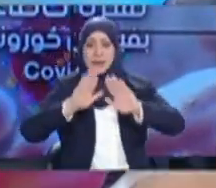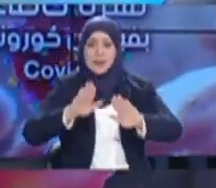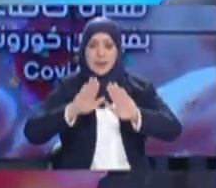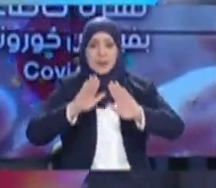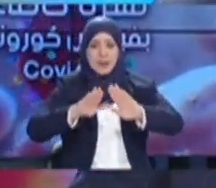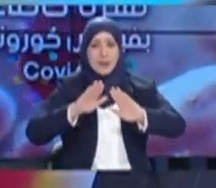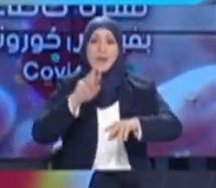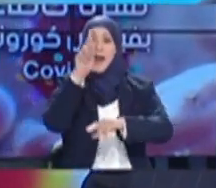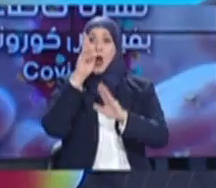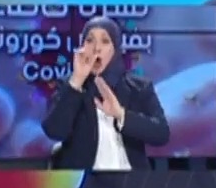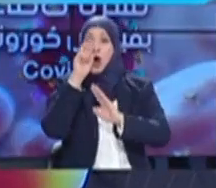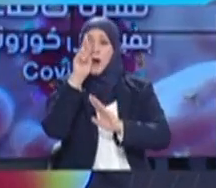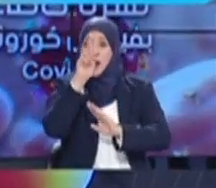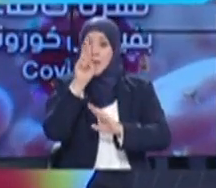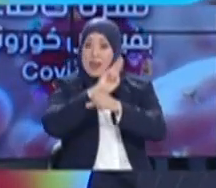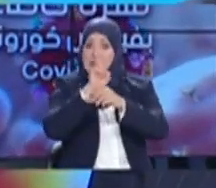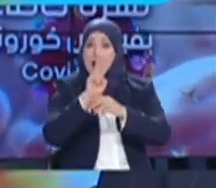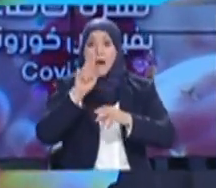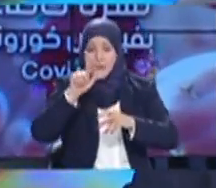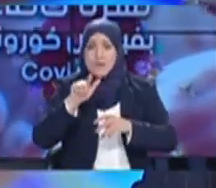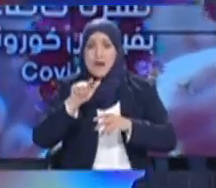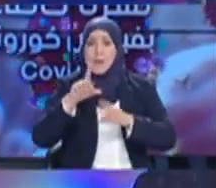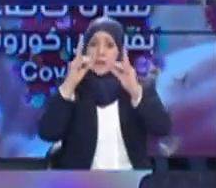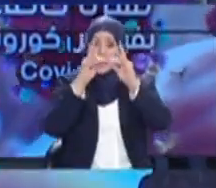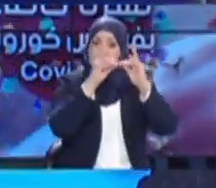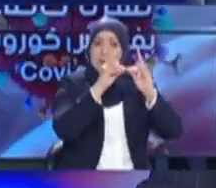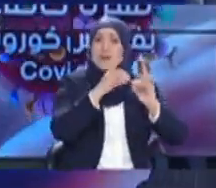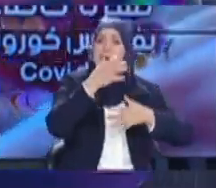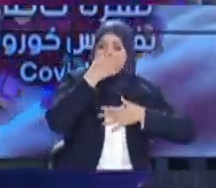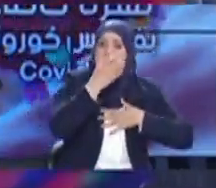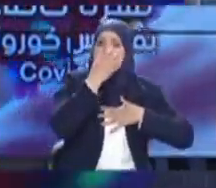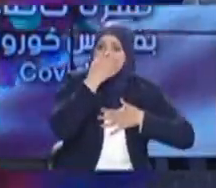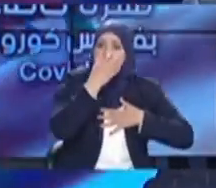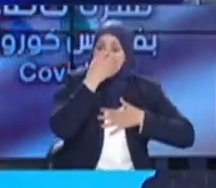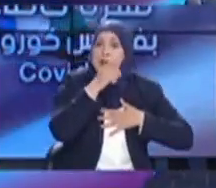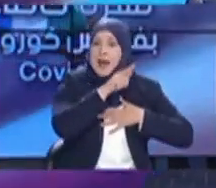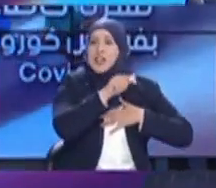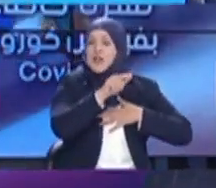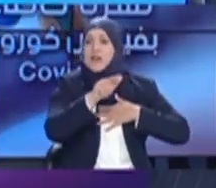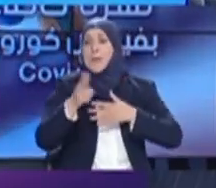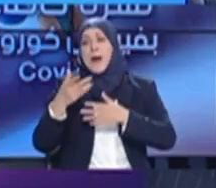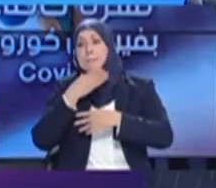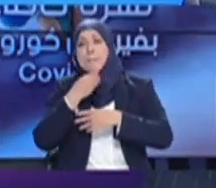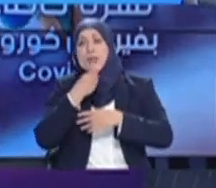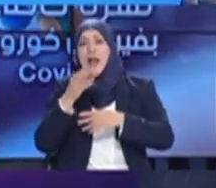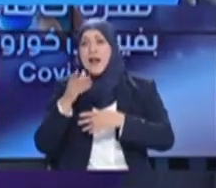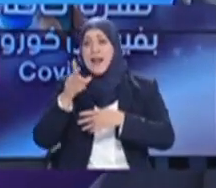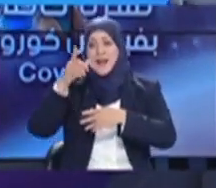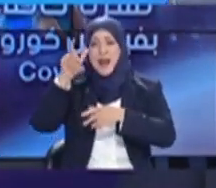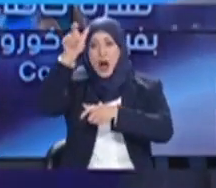وفي الرابطه بيدها بخلاف 8 اسره نتاع الانعاش الطبي فما اسره يمكن الانعاش فيهم اللي هو الانعاش الجراحي ما بعد